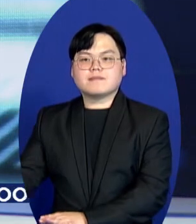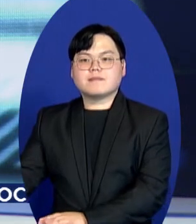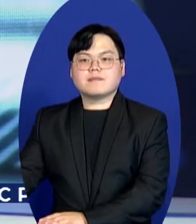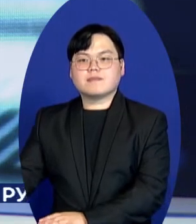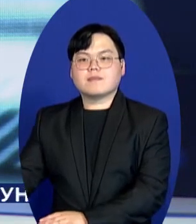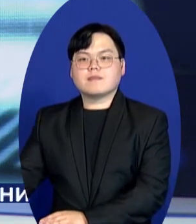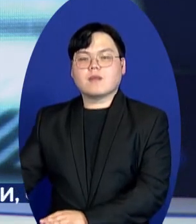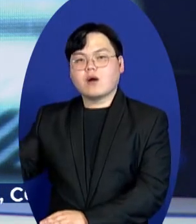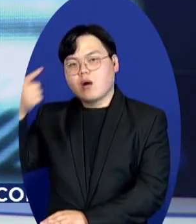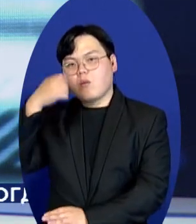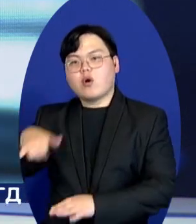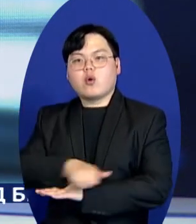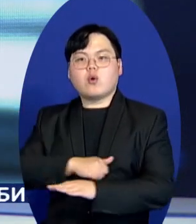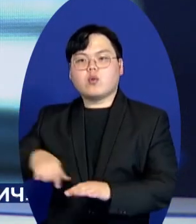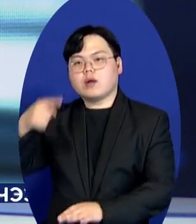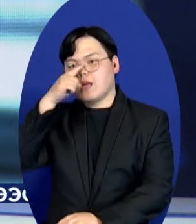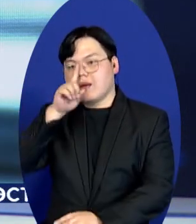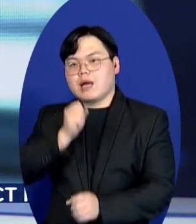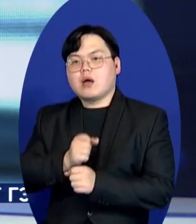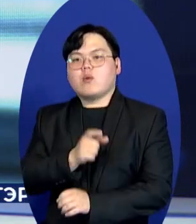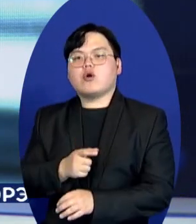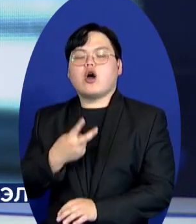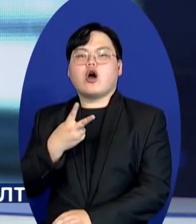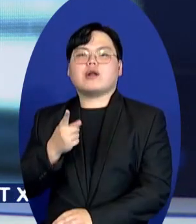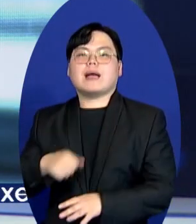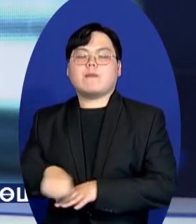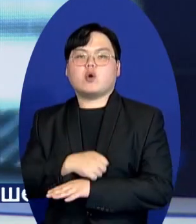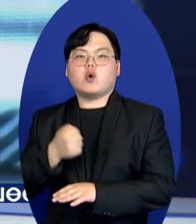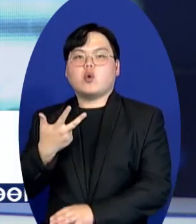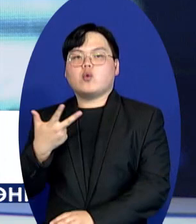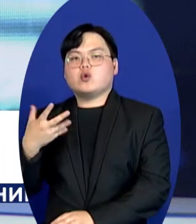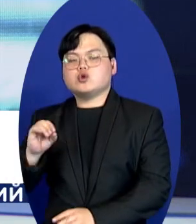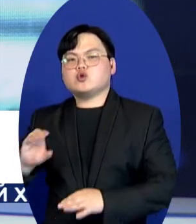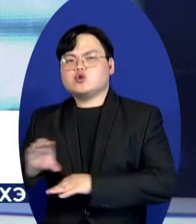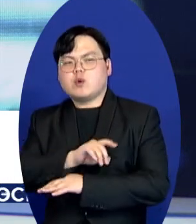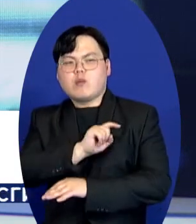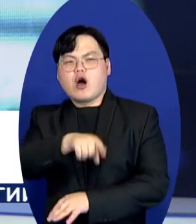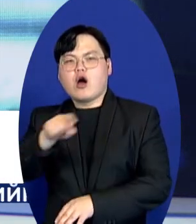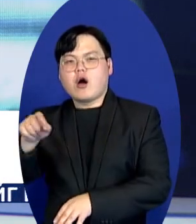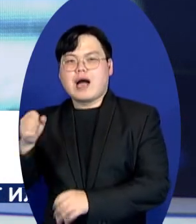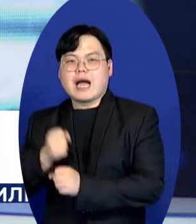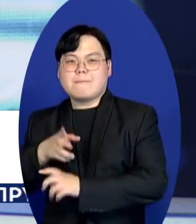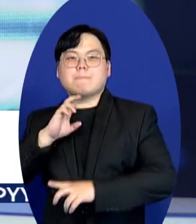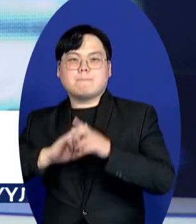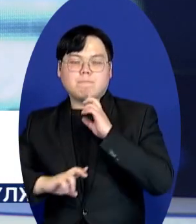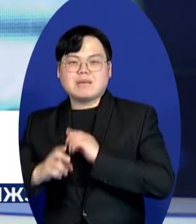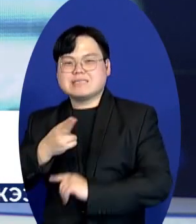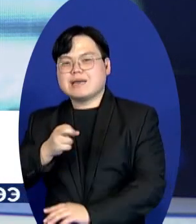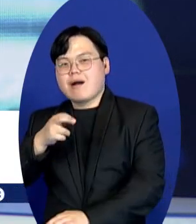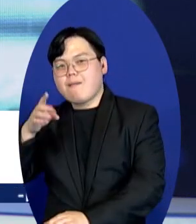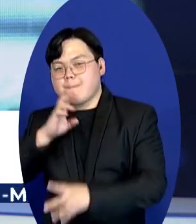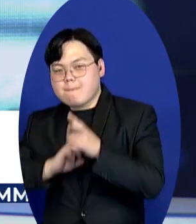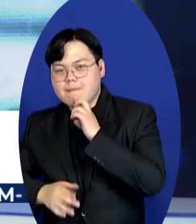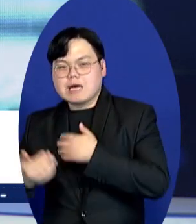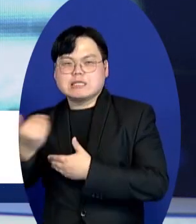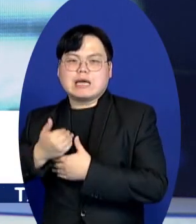Манай улсын эмч эмнэлгийн ажилтнууд 21 аймаг 330 сумынхаа өнцөг булан бүртгүрч ажиллахад бэрхшээлтэй байдаг. Цагаагаарын эрсдэл суур амьсгал болоод